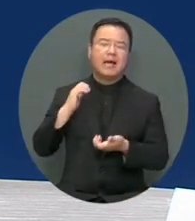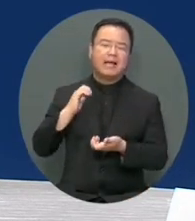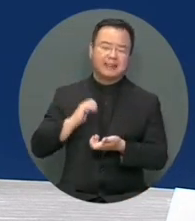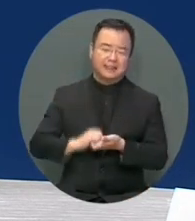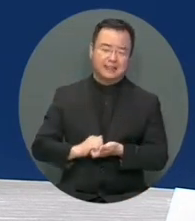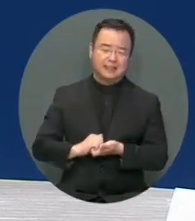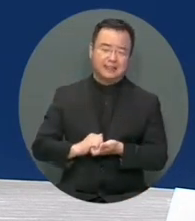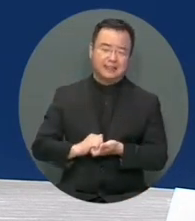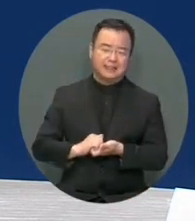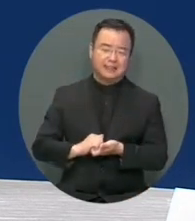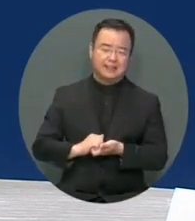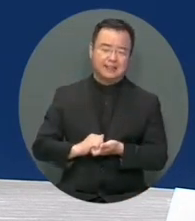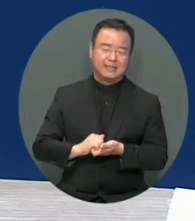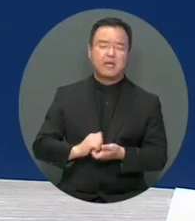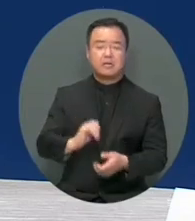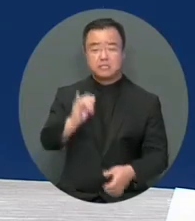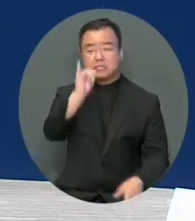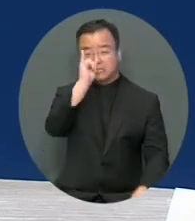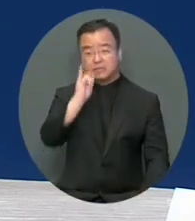있었습니다.